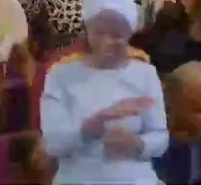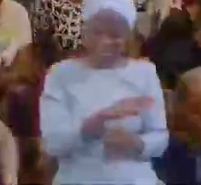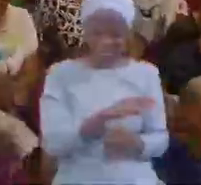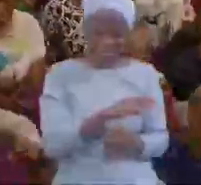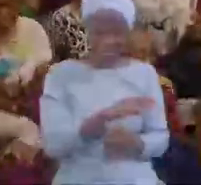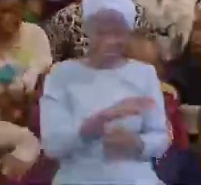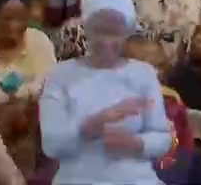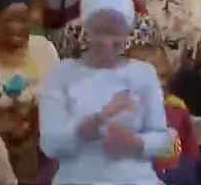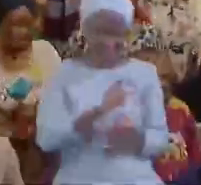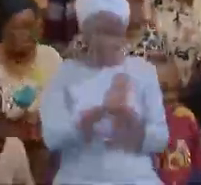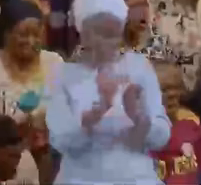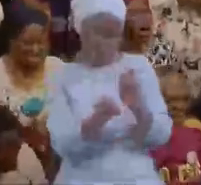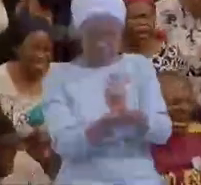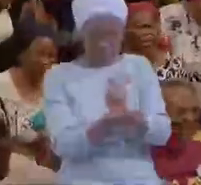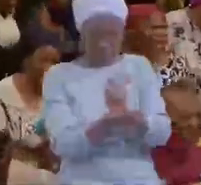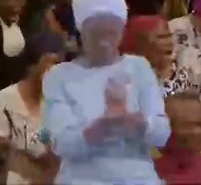détournez